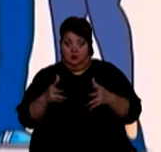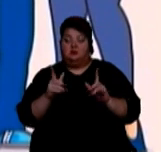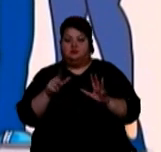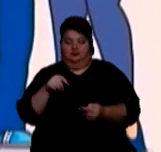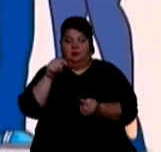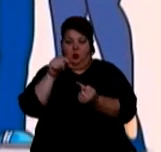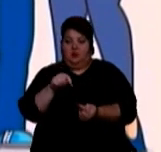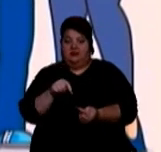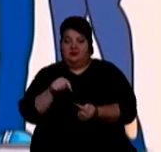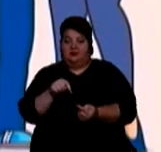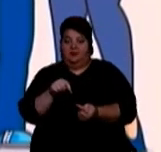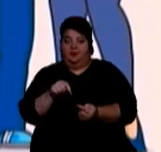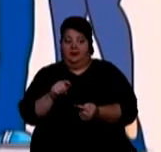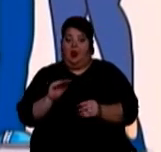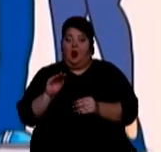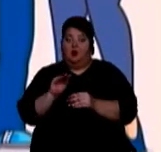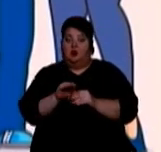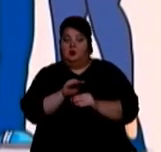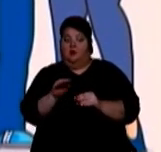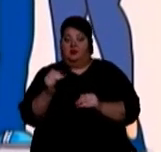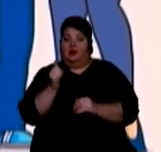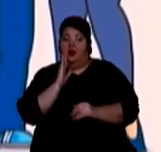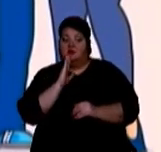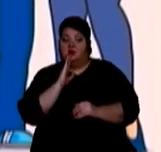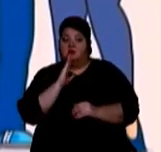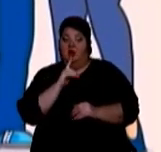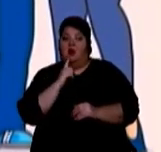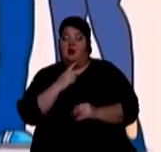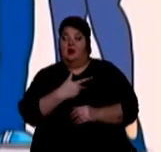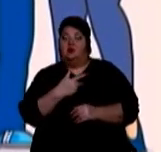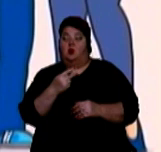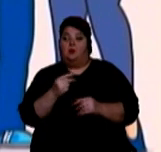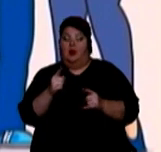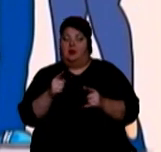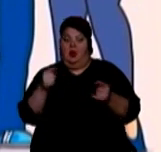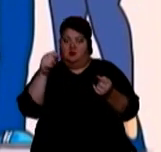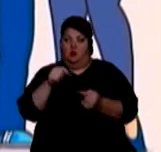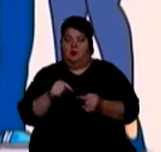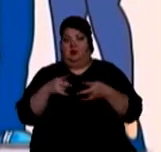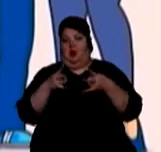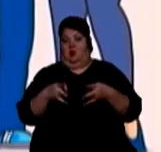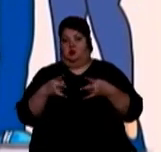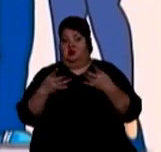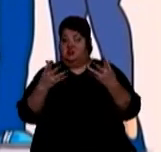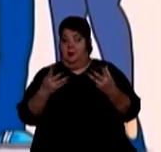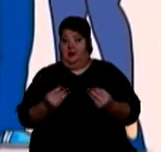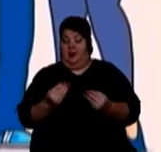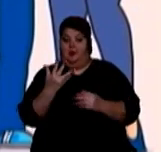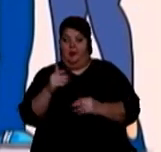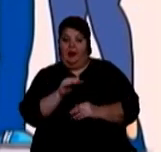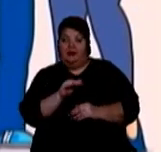Годиться. Додатковий рівень для дівчат. Донорство несумісне з критичними днями. П'ятий